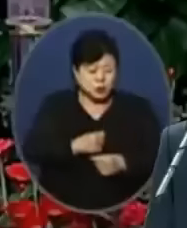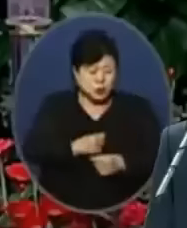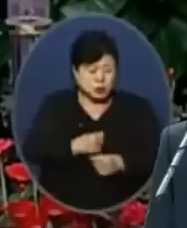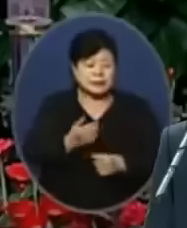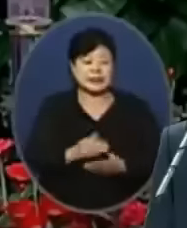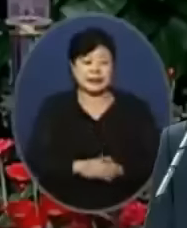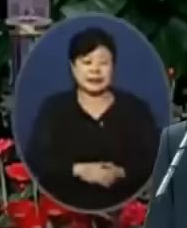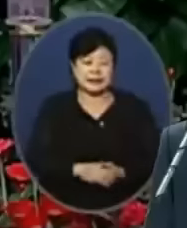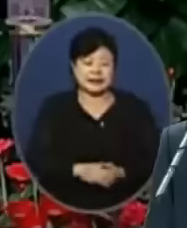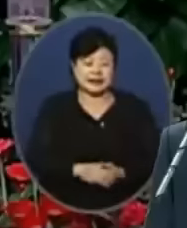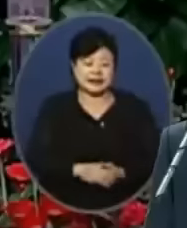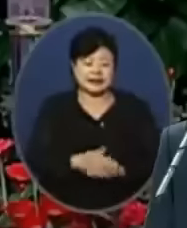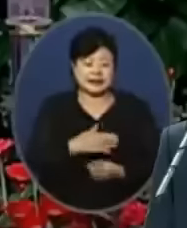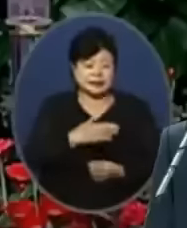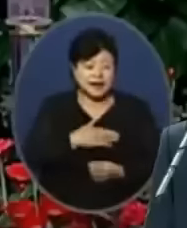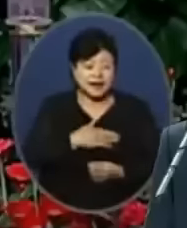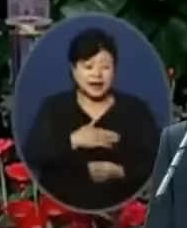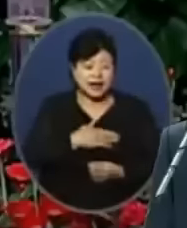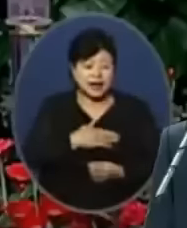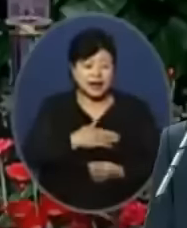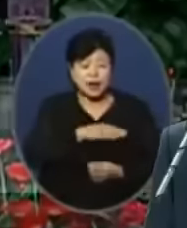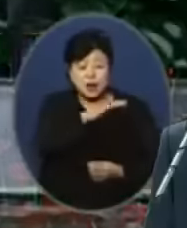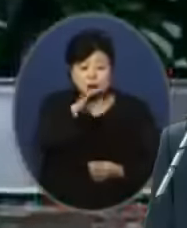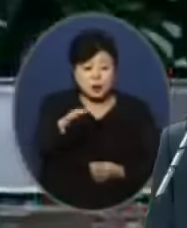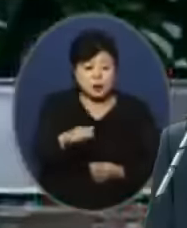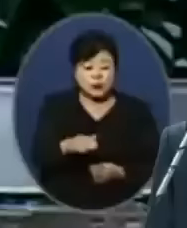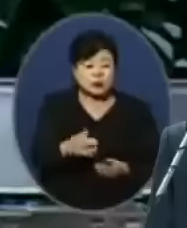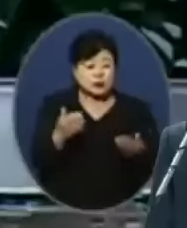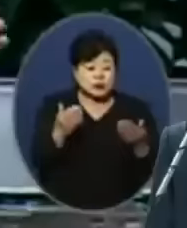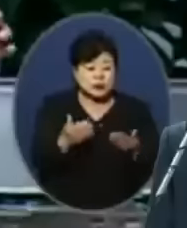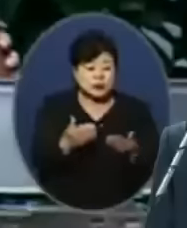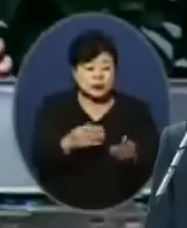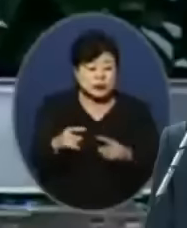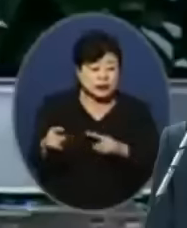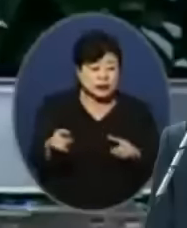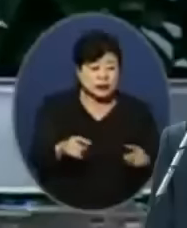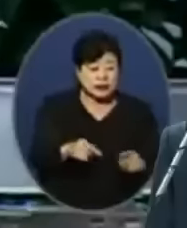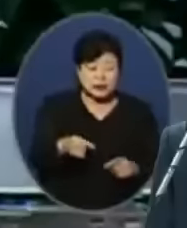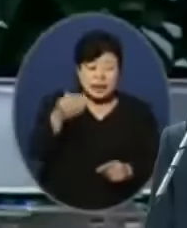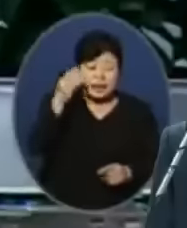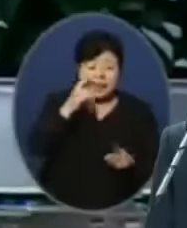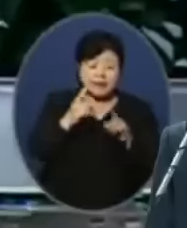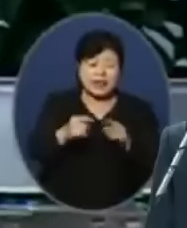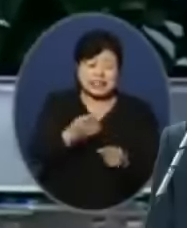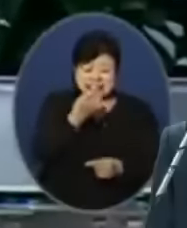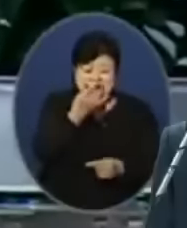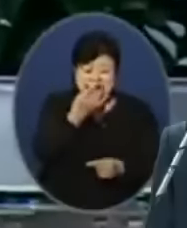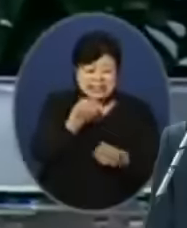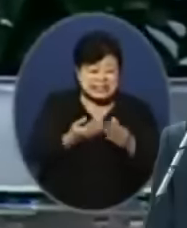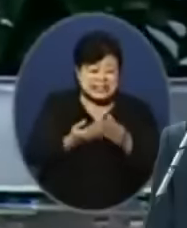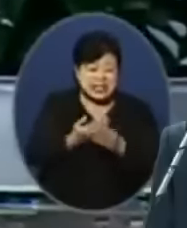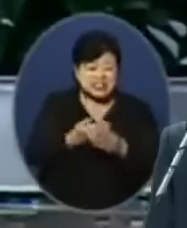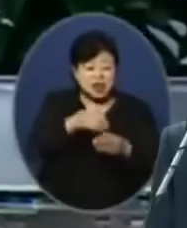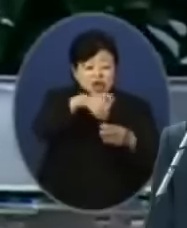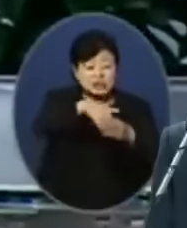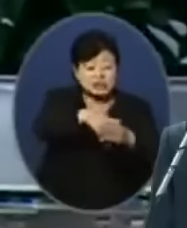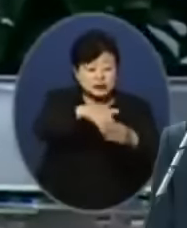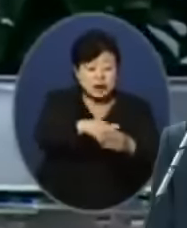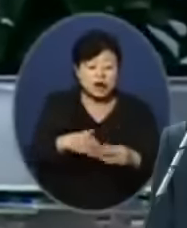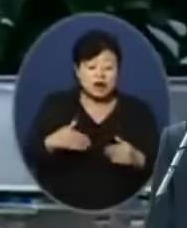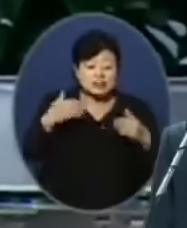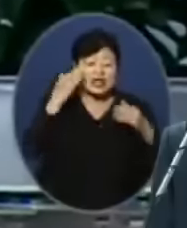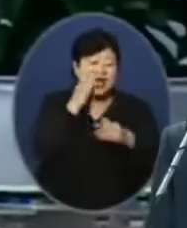되는 것입니다. 내가 오늘날 누리는 모든 일은 과거에 내가 말한 것이 씨앗이 돼서 심어서